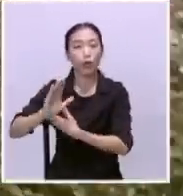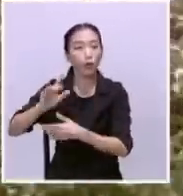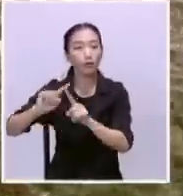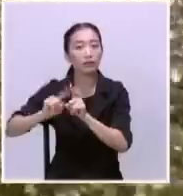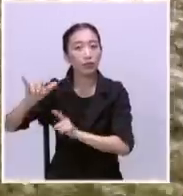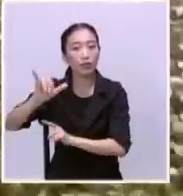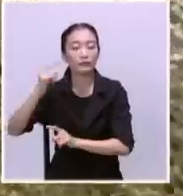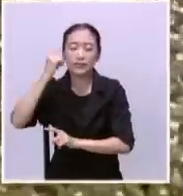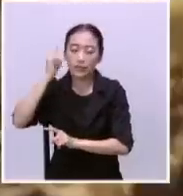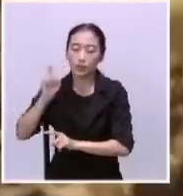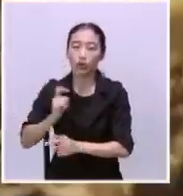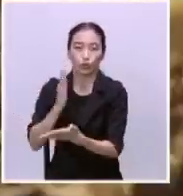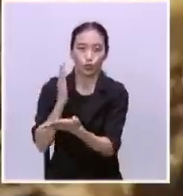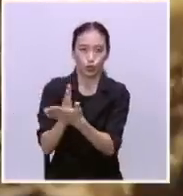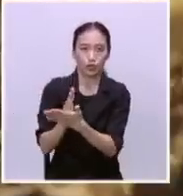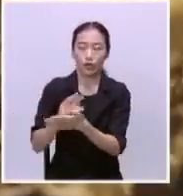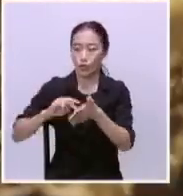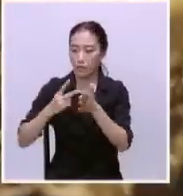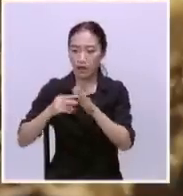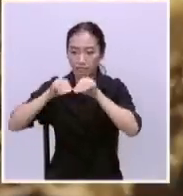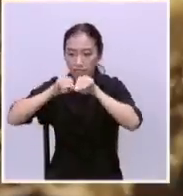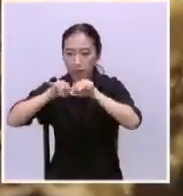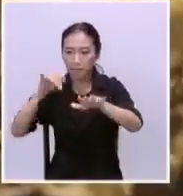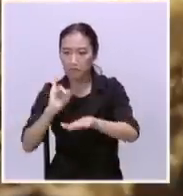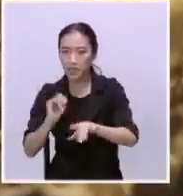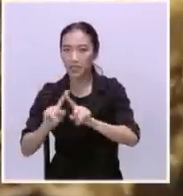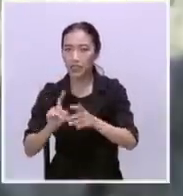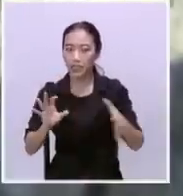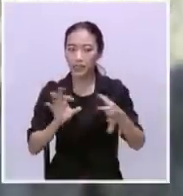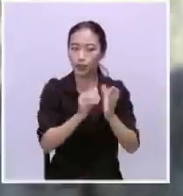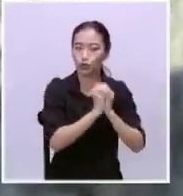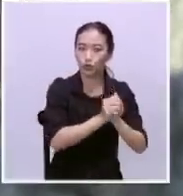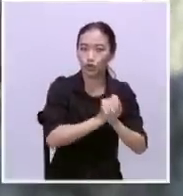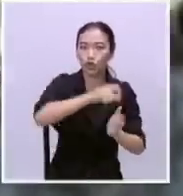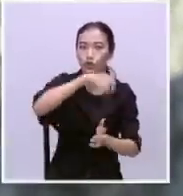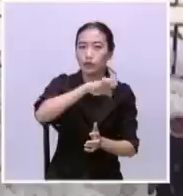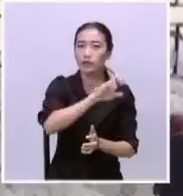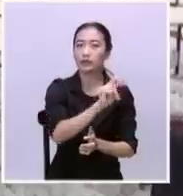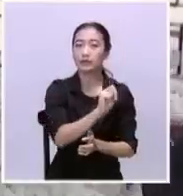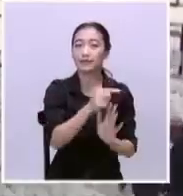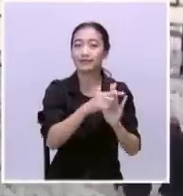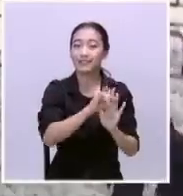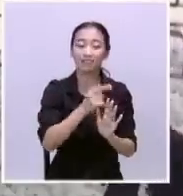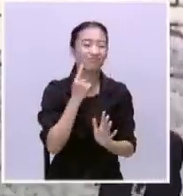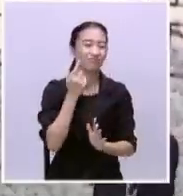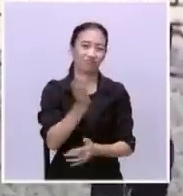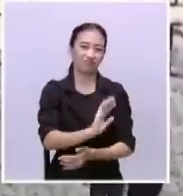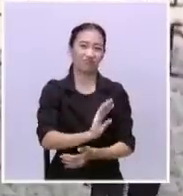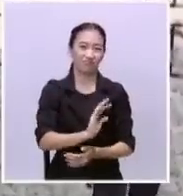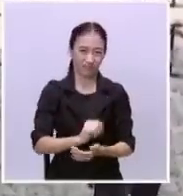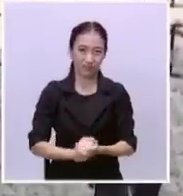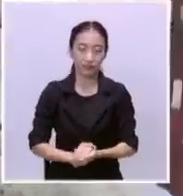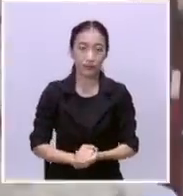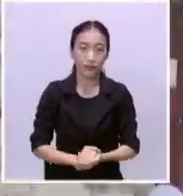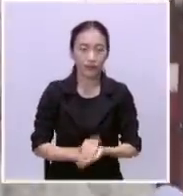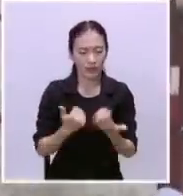ดเลยอันนี้เป็นบทความจาก China Media Group นะคะซึ่งแน่นอนว่าก็เป็นสื่อกระบอกเสียงของรัฐบาลจีนด้วยนะคะแล้วมันเกิดอะ